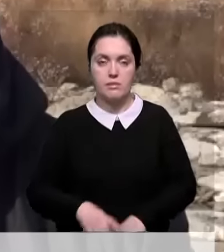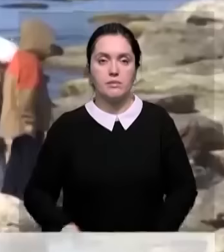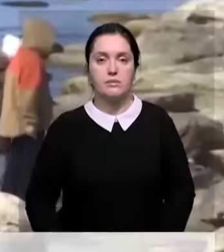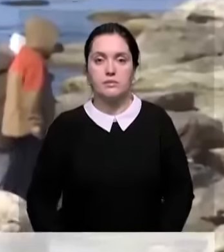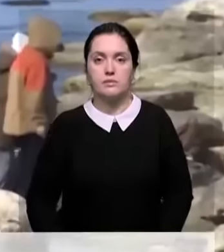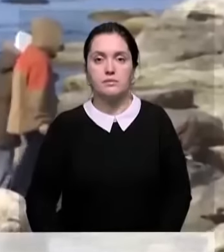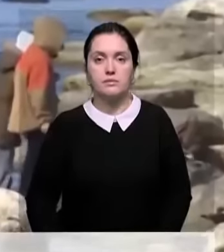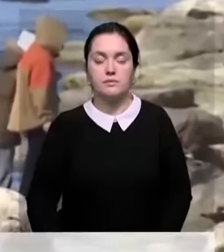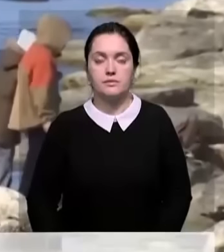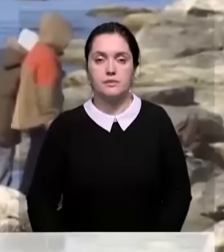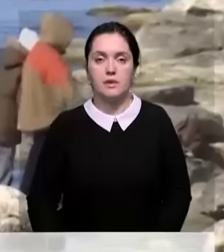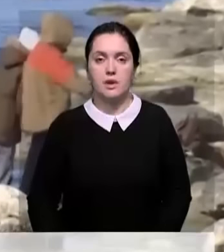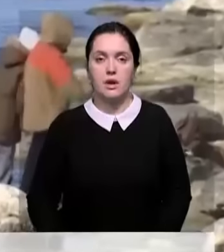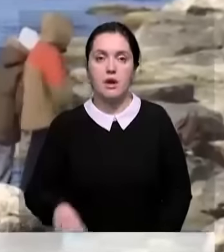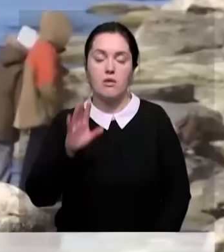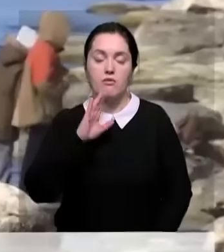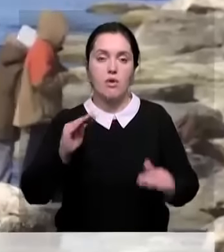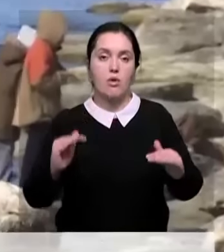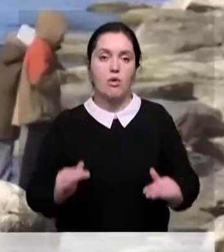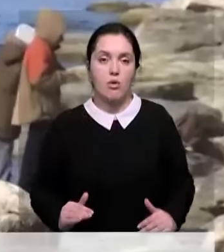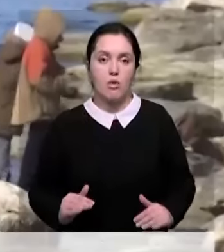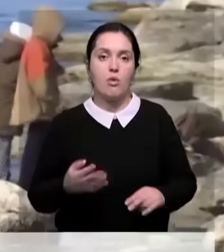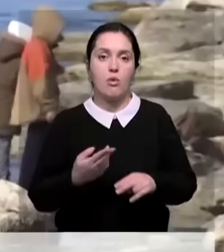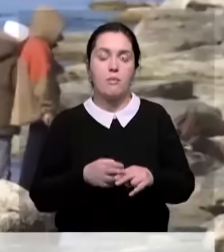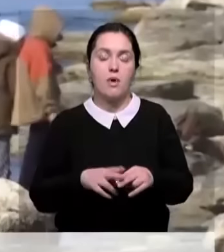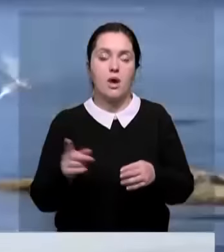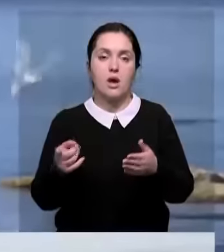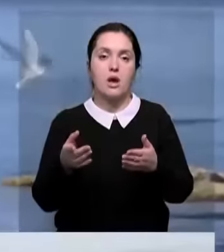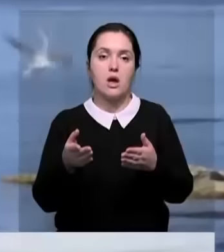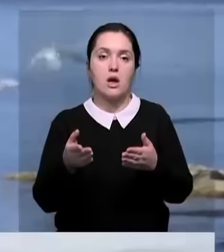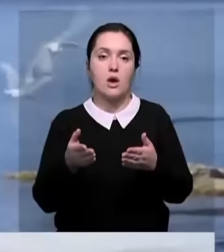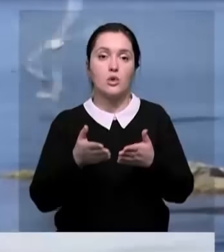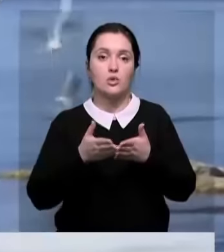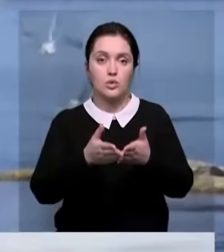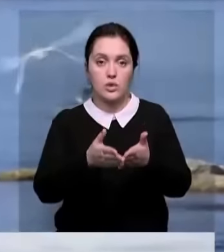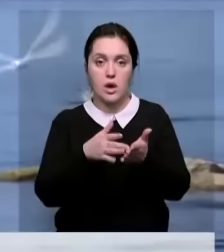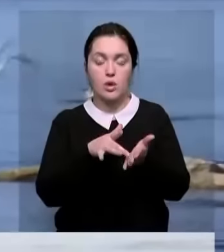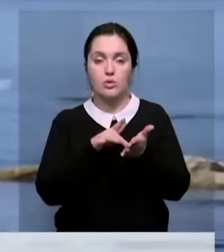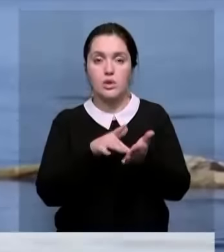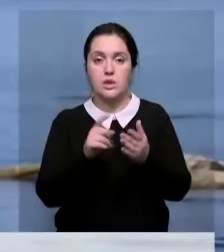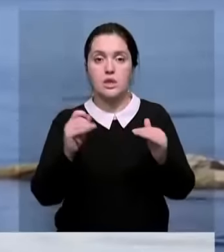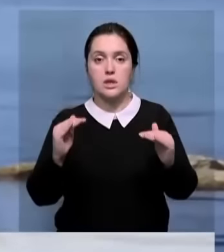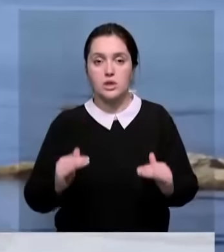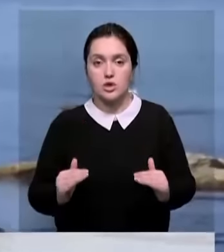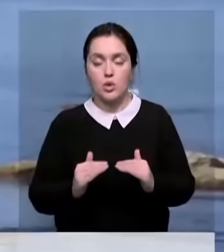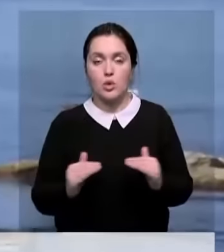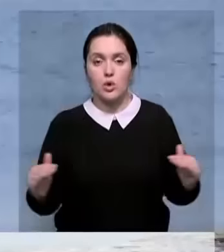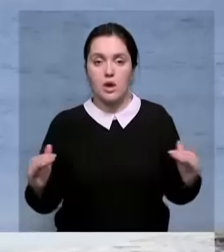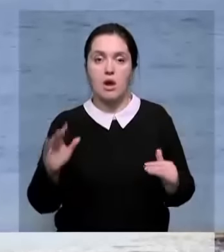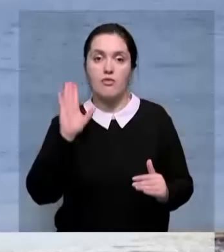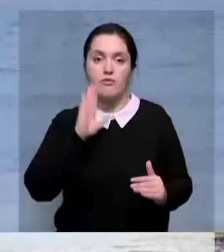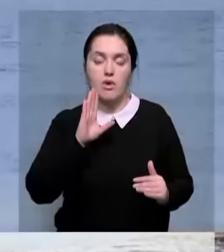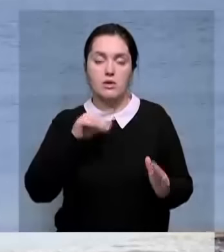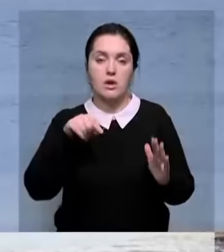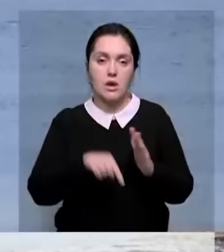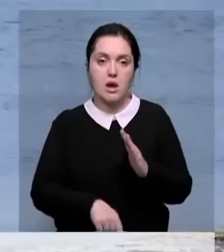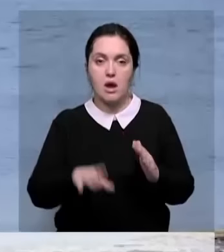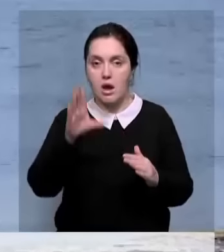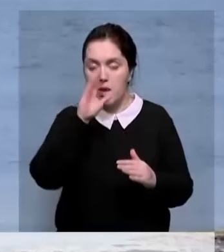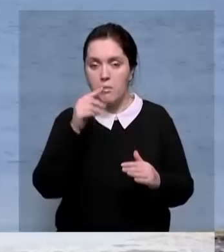общественность. От обмеления моря страдают не только судоходство и туризм. Из-за снижения уровня воды на дне моря могут образоваться